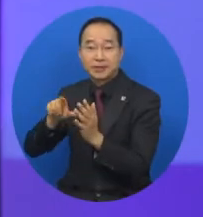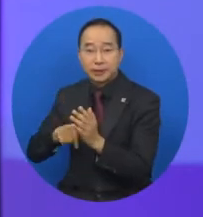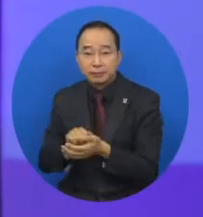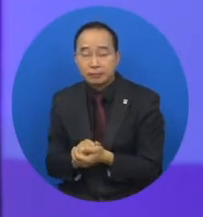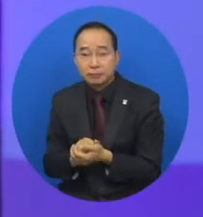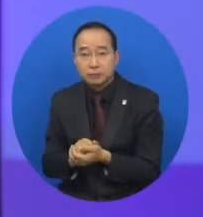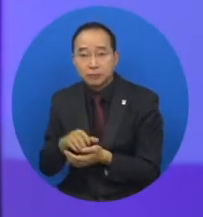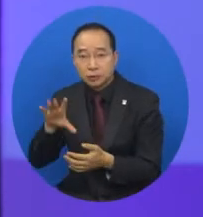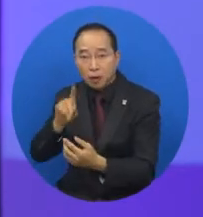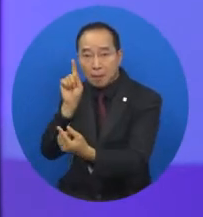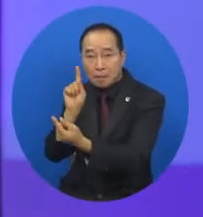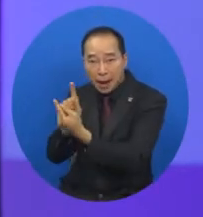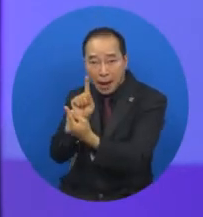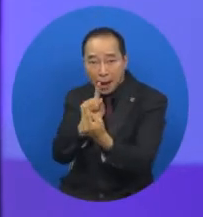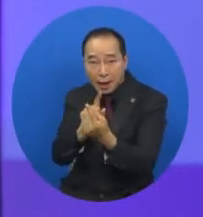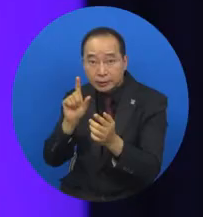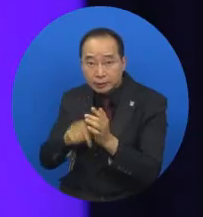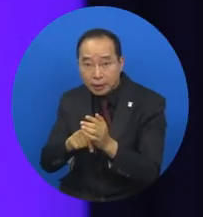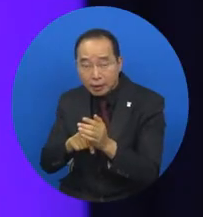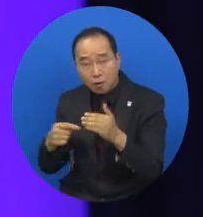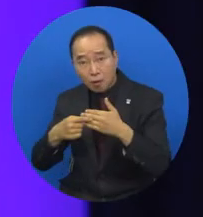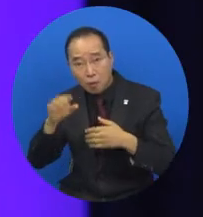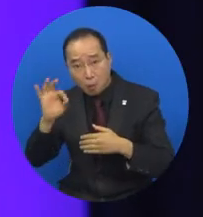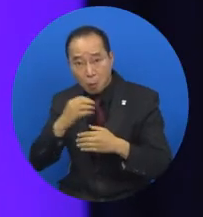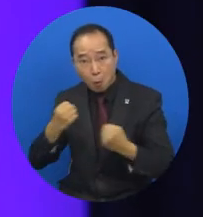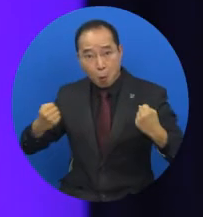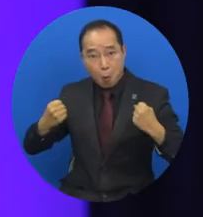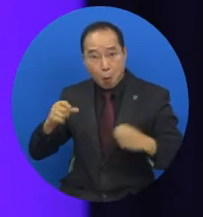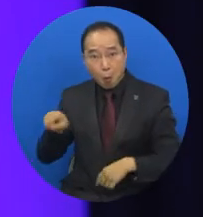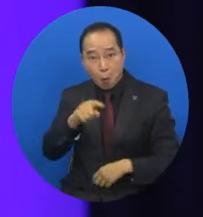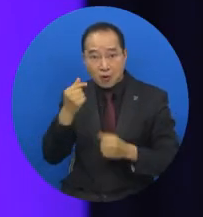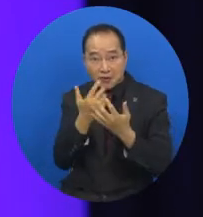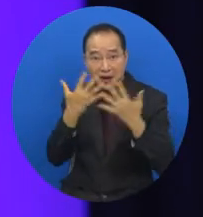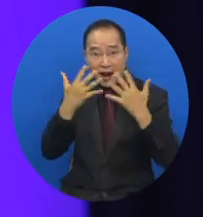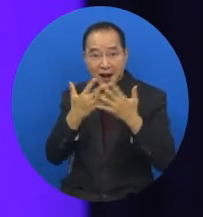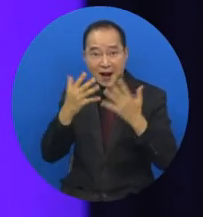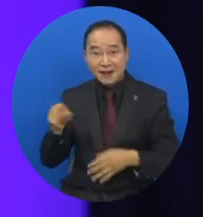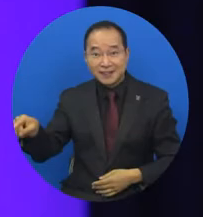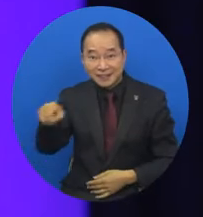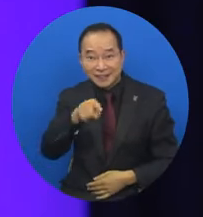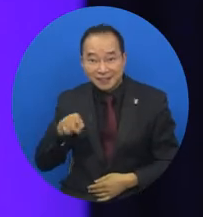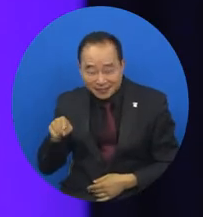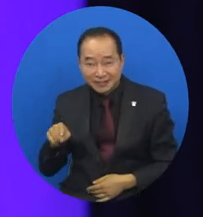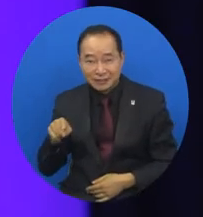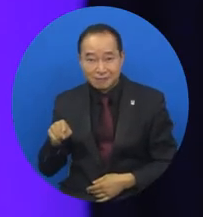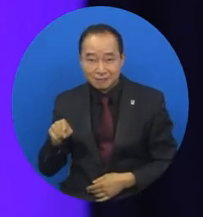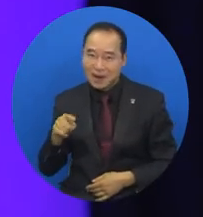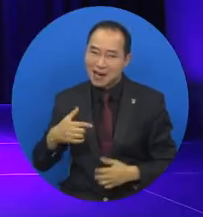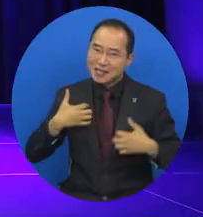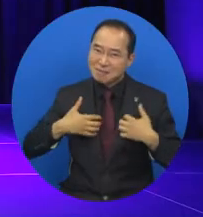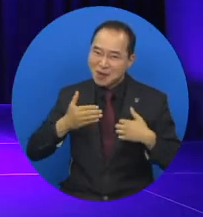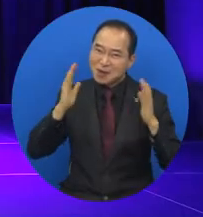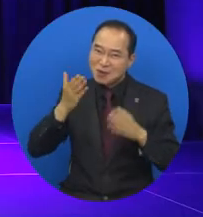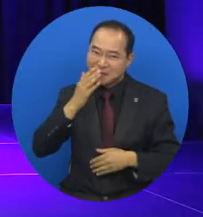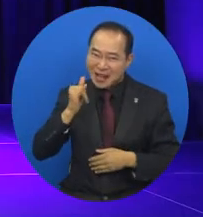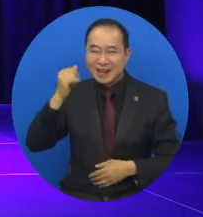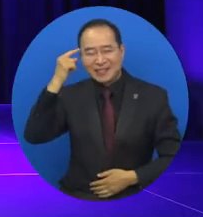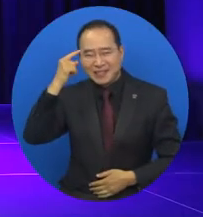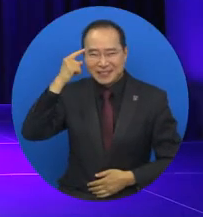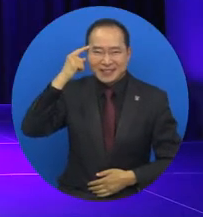그들의 증상을 전혀 눈치채지 못할 정도로 너무나 에너지가 넘쳤고 너무나 발랄한 모습에